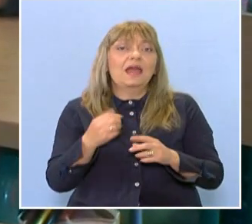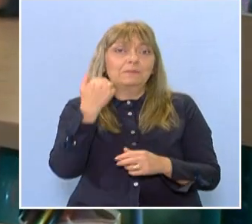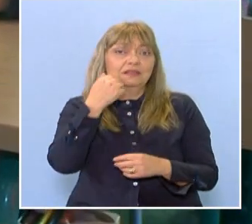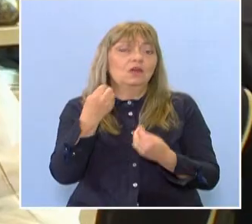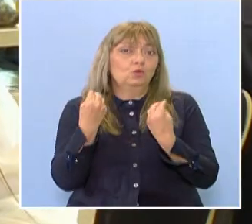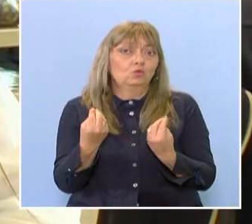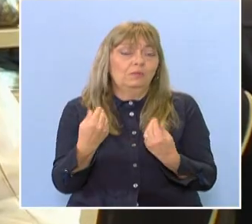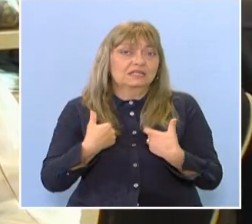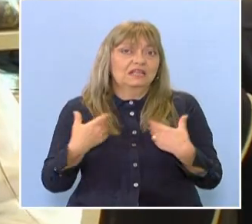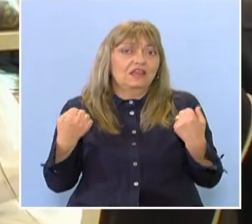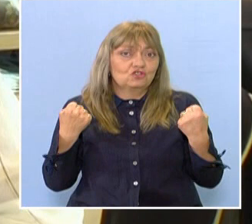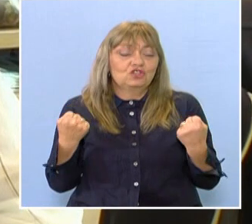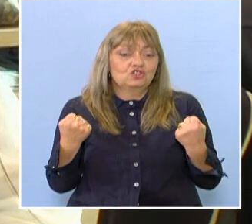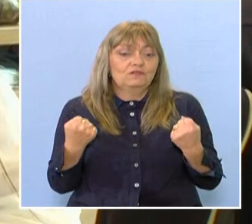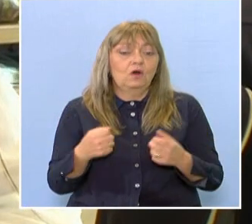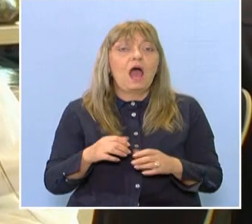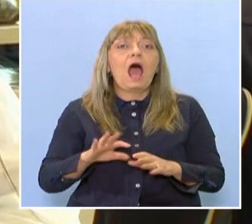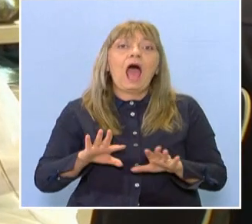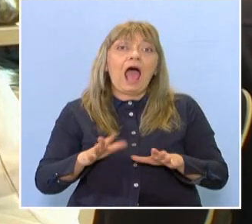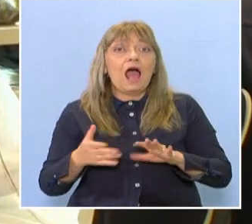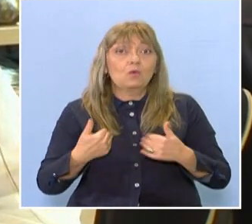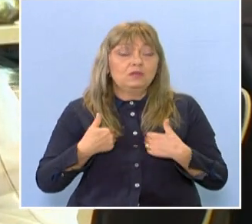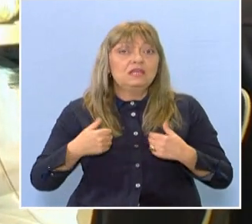за живота ни. Ако не реагираме бързо,